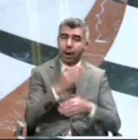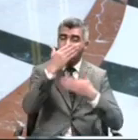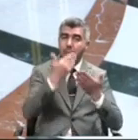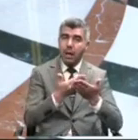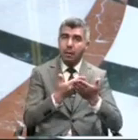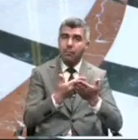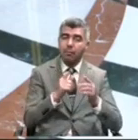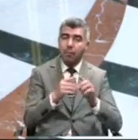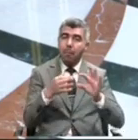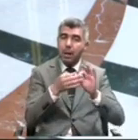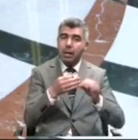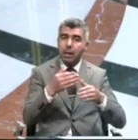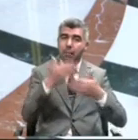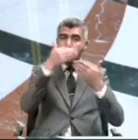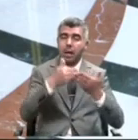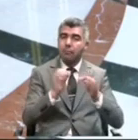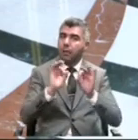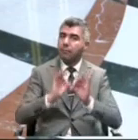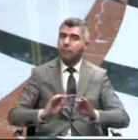ما تيقمش بها بنك المغرب